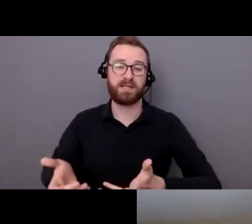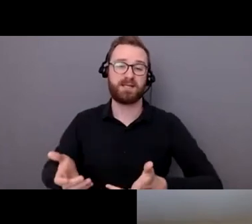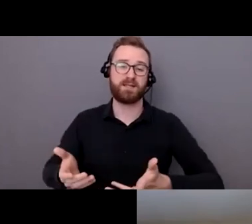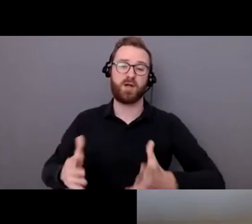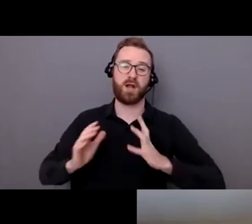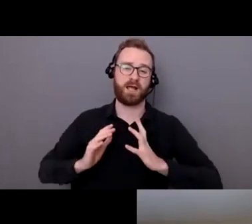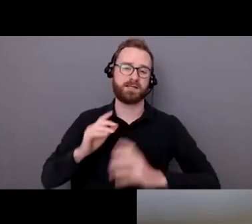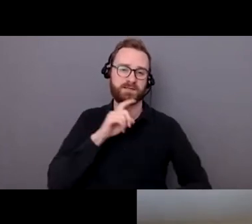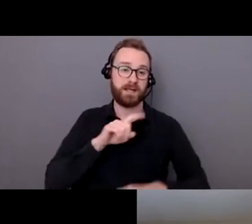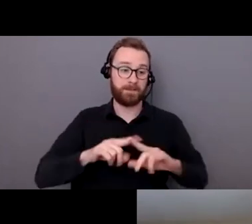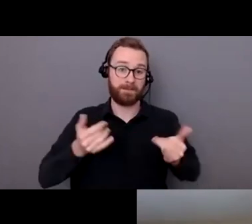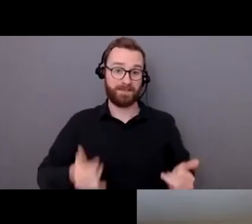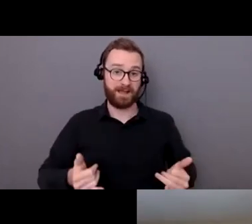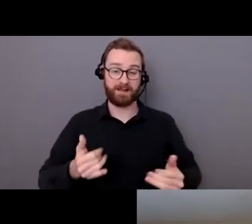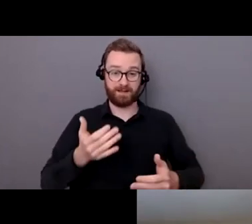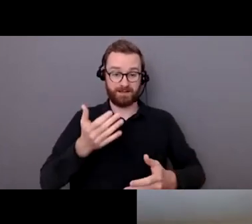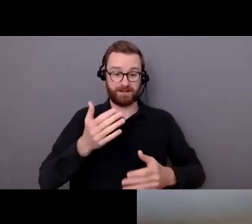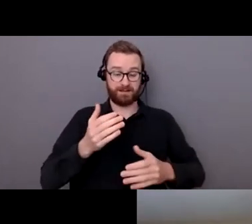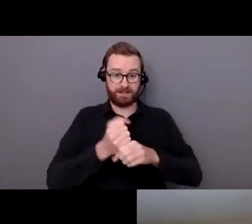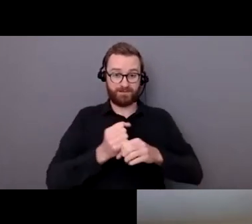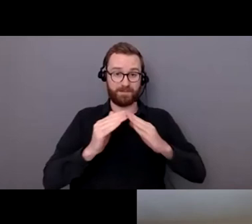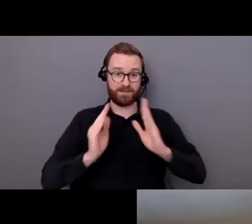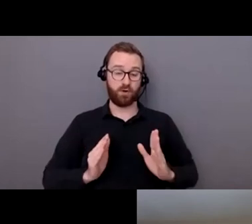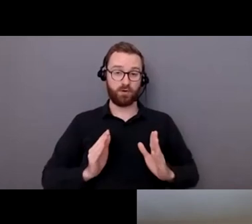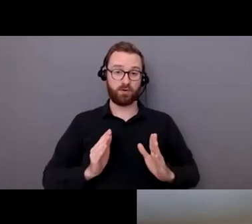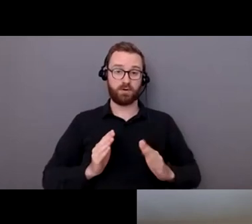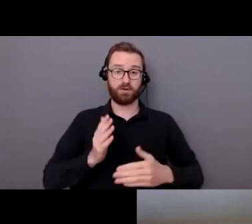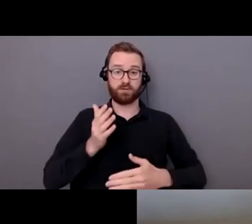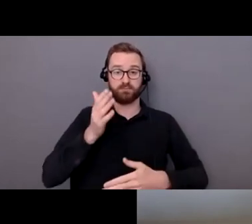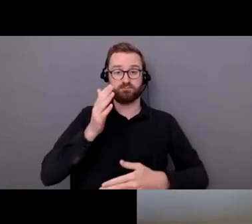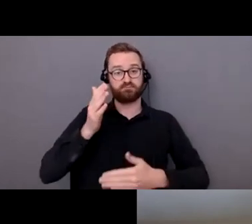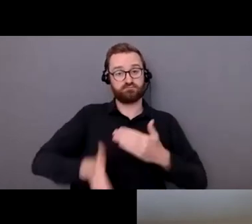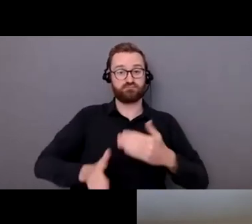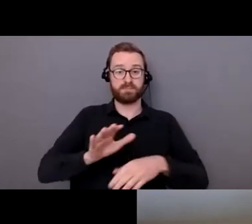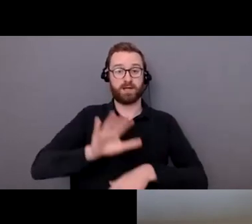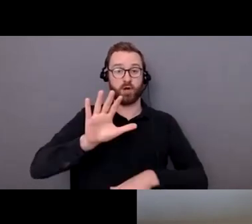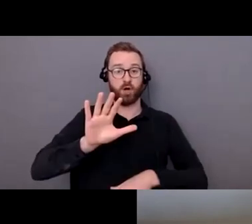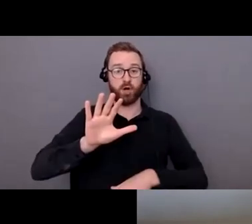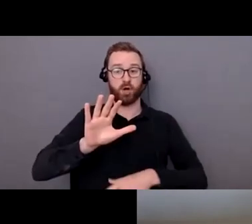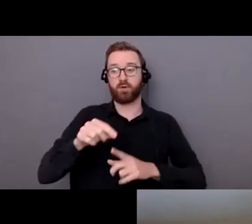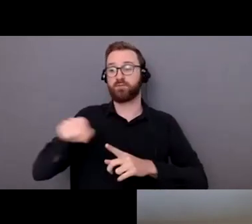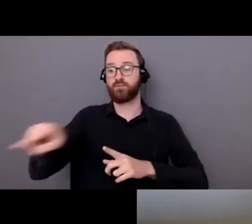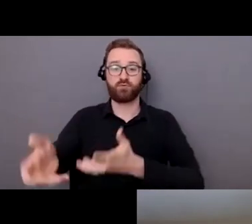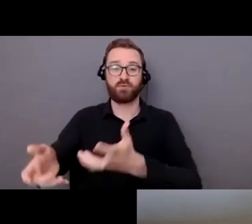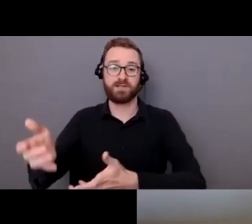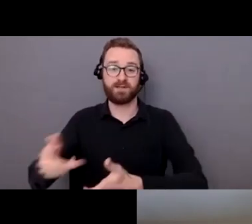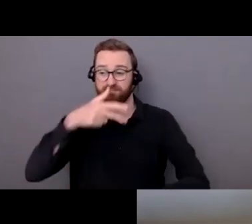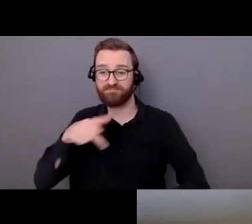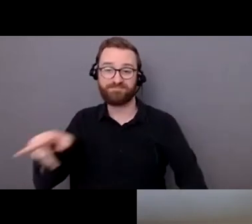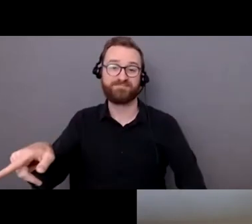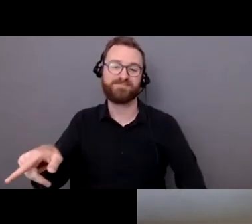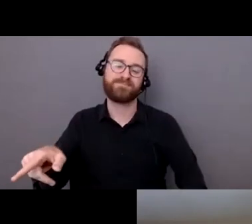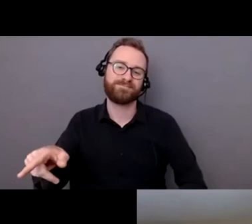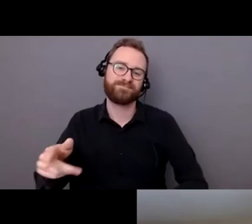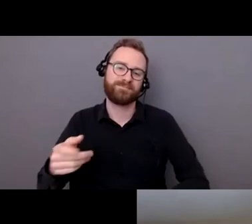là, à 5 heures, si tu es capable, tu fermes l'ordinateur, tu es déjà dans ta cuisine 5 minutes plus tard. D'accord. Donc, est-ce que tu es en